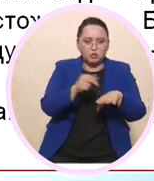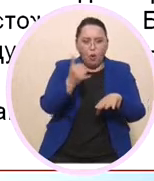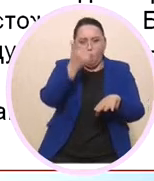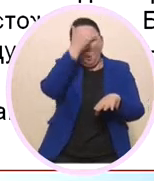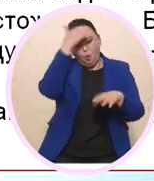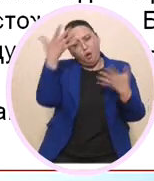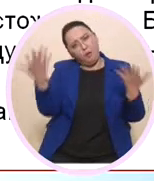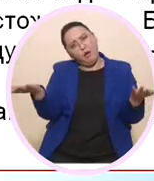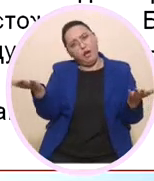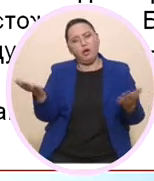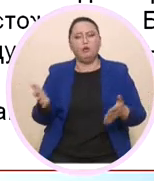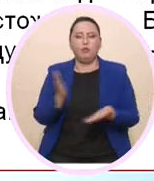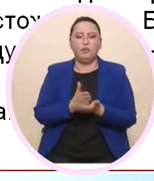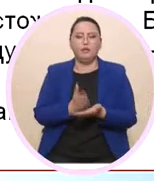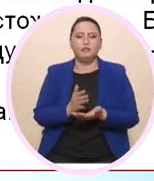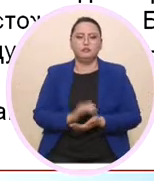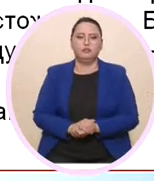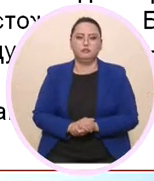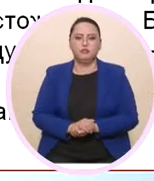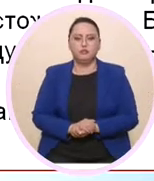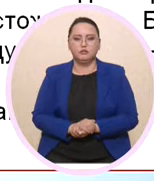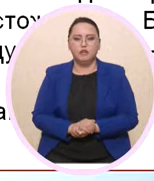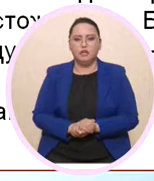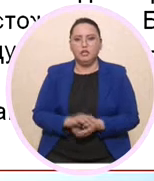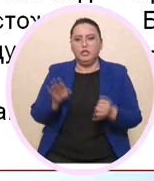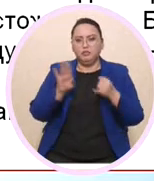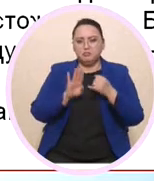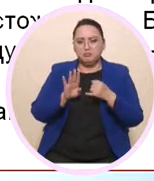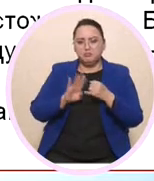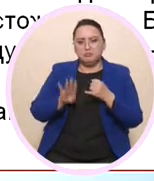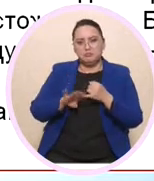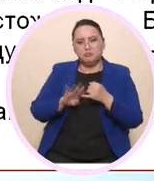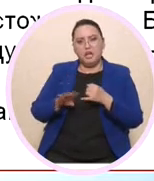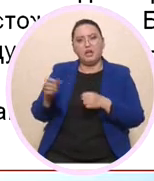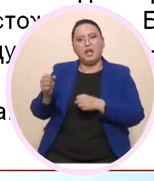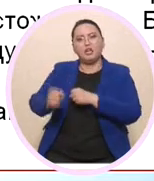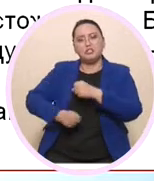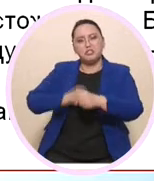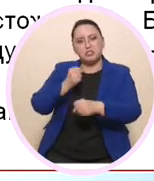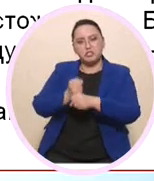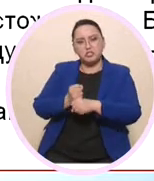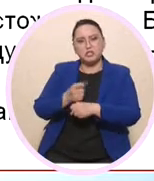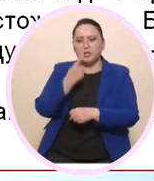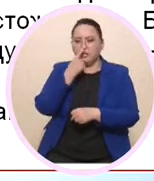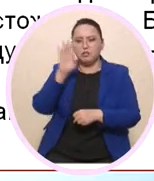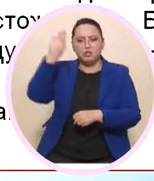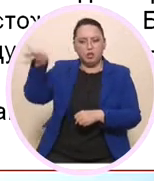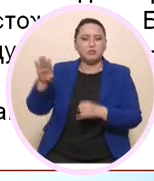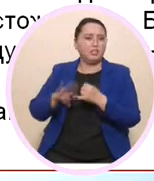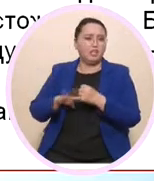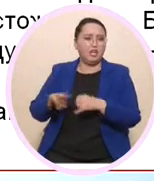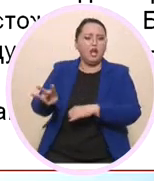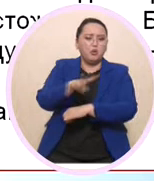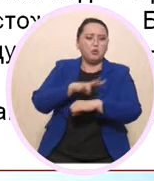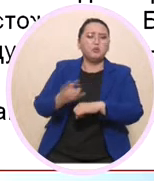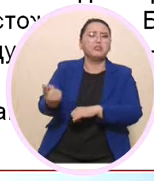билээ. Тэгээд л бид хоёр тэр чигээрээ дөрвж хойтон хаврын гамин тонсны дараа нутагтаа